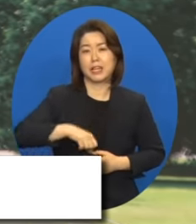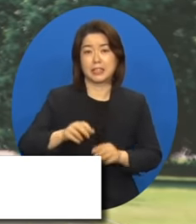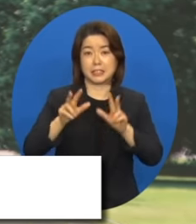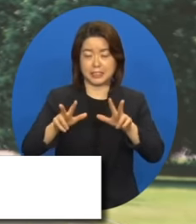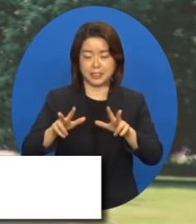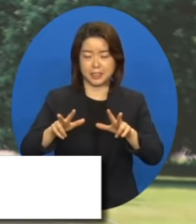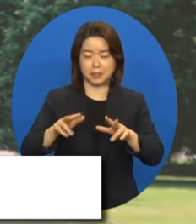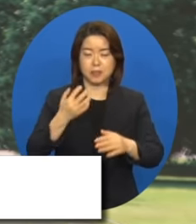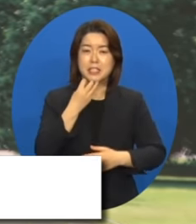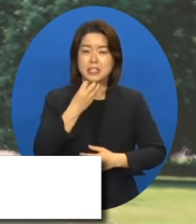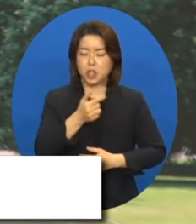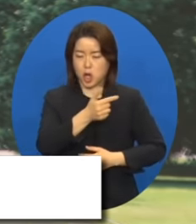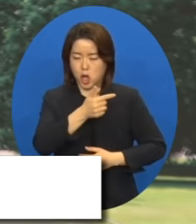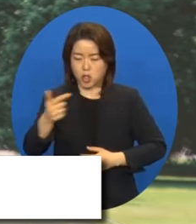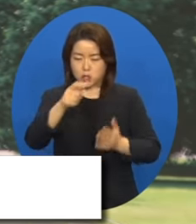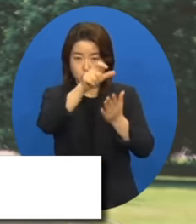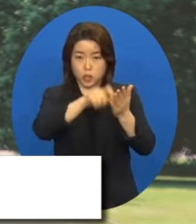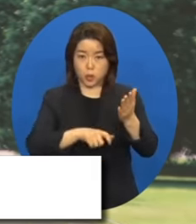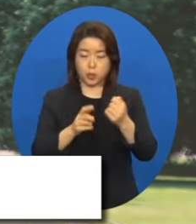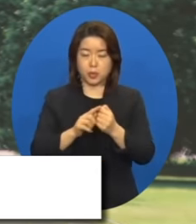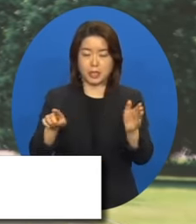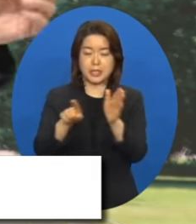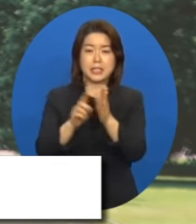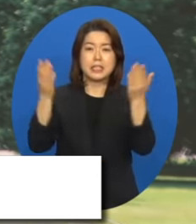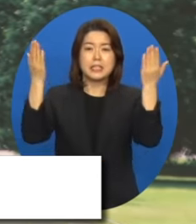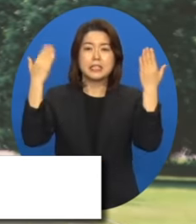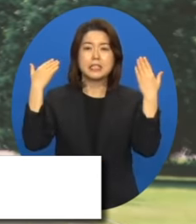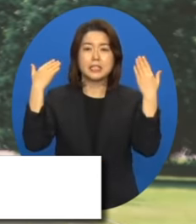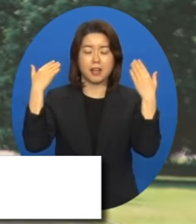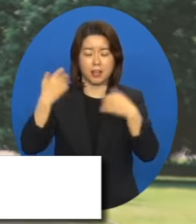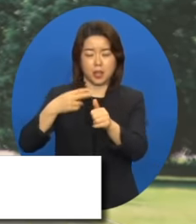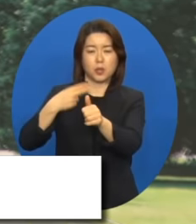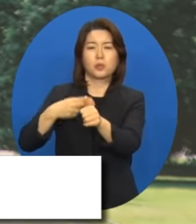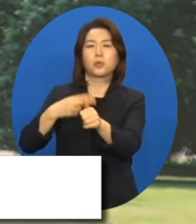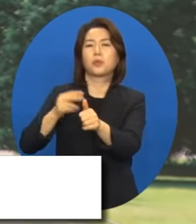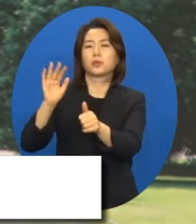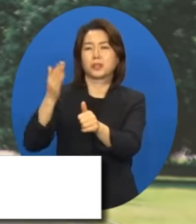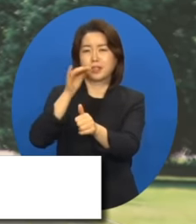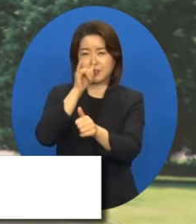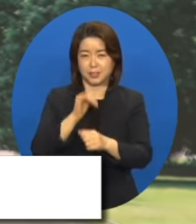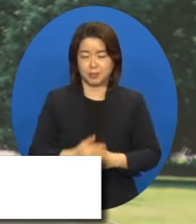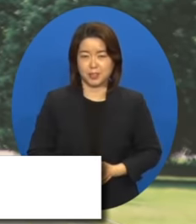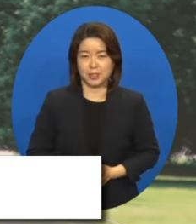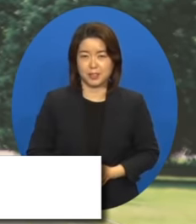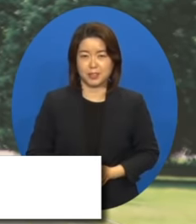큰 교단의 신학대학교의 신학교 교수가 되어 계십니다.